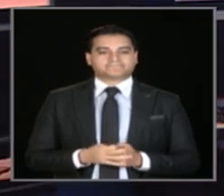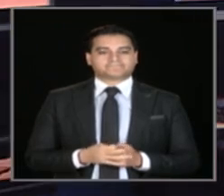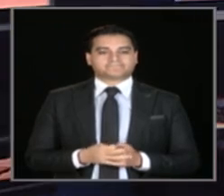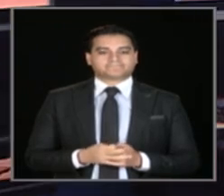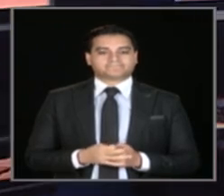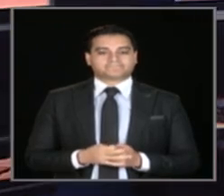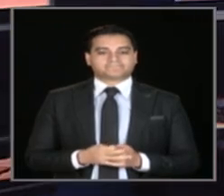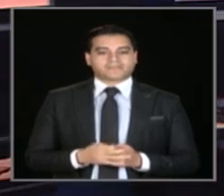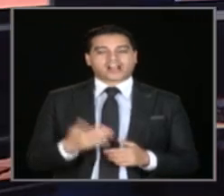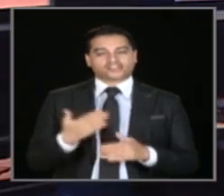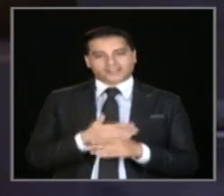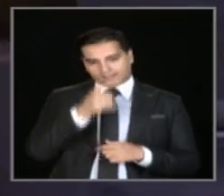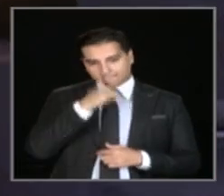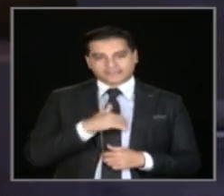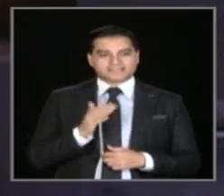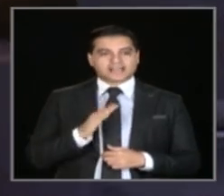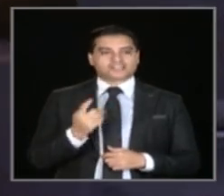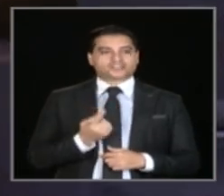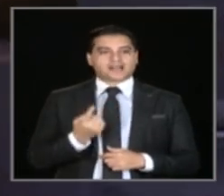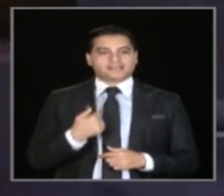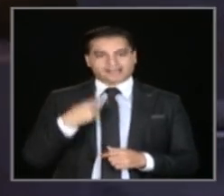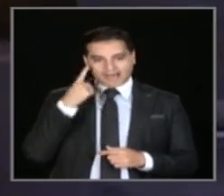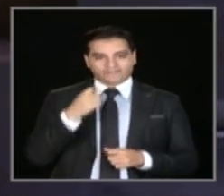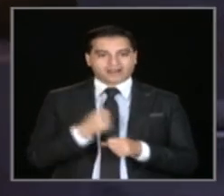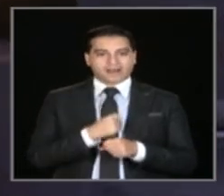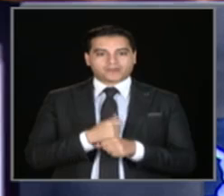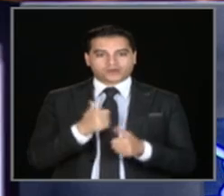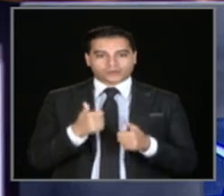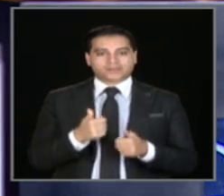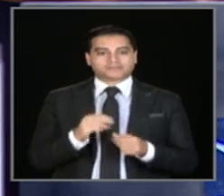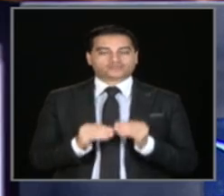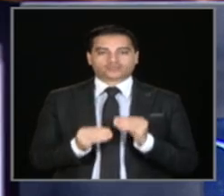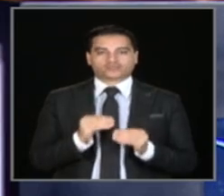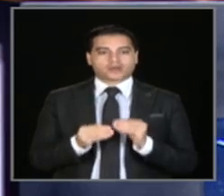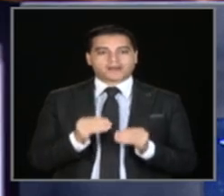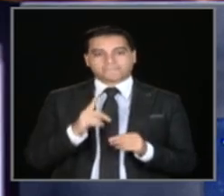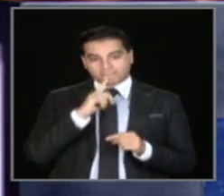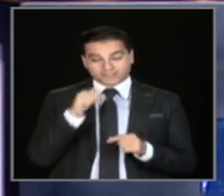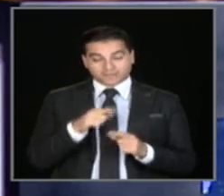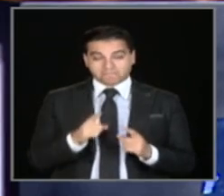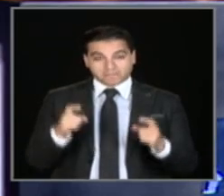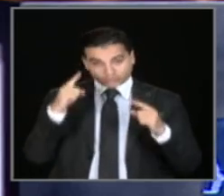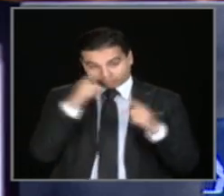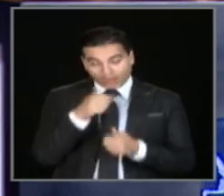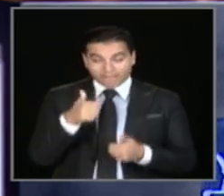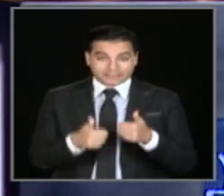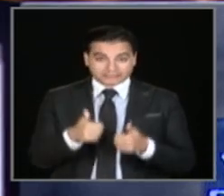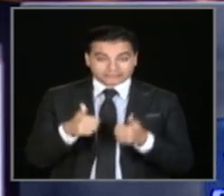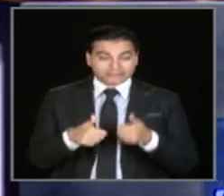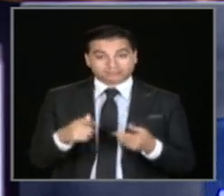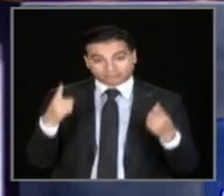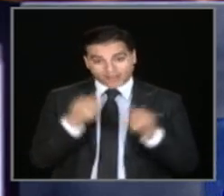عشان كده ما تزعليش، بالعكس احنا عارفين مستواك كويس جدا، ولكن في ماتش صعب زي ده في الظروف